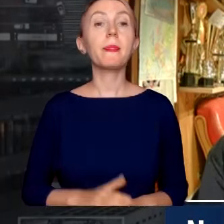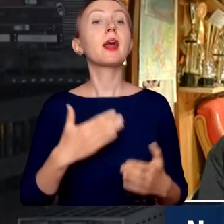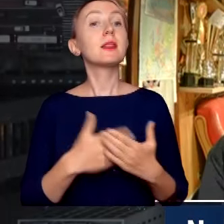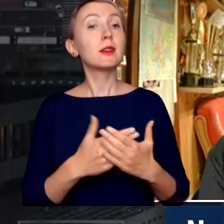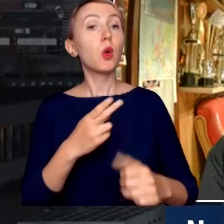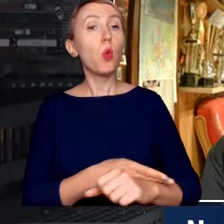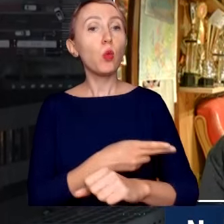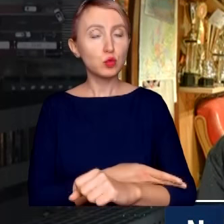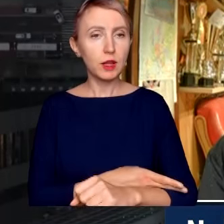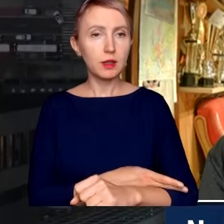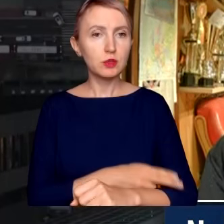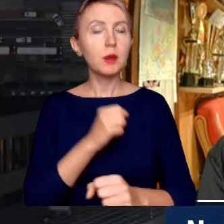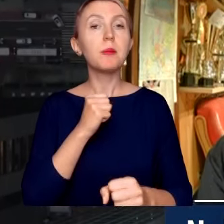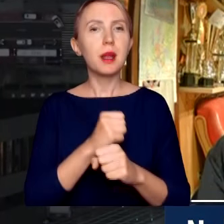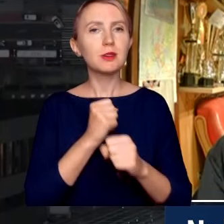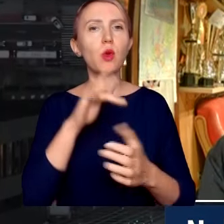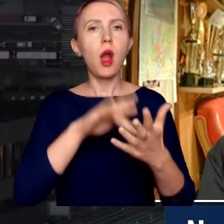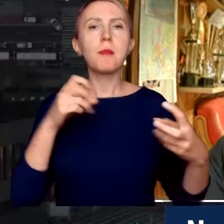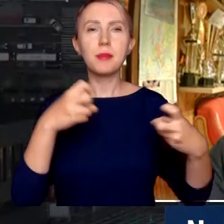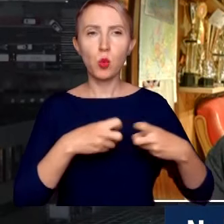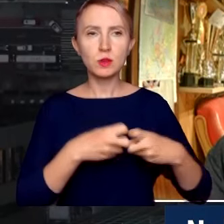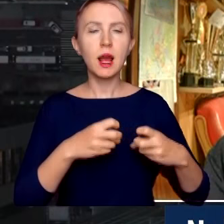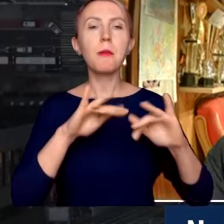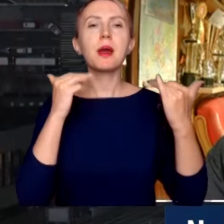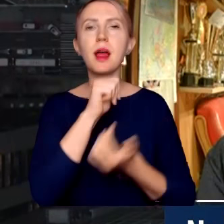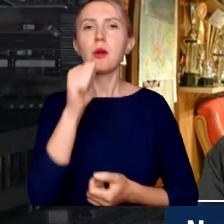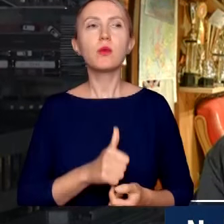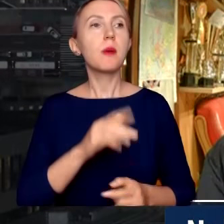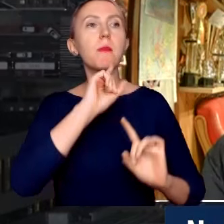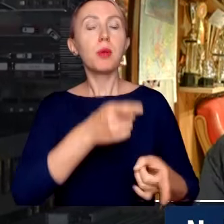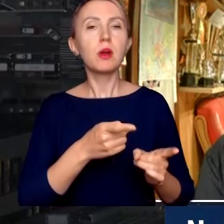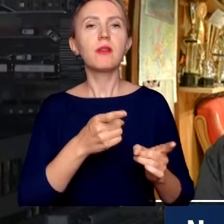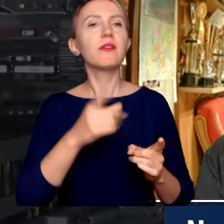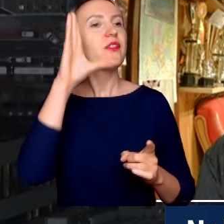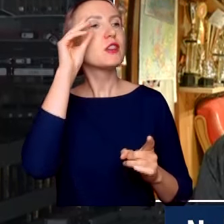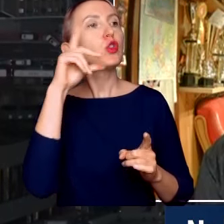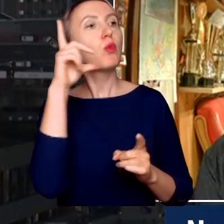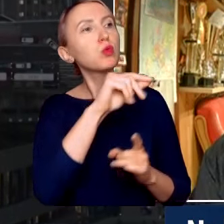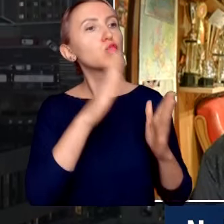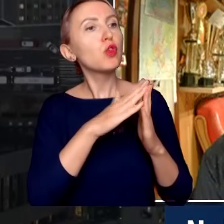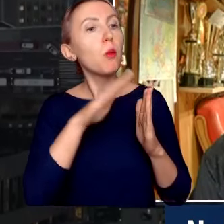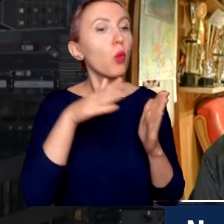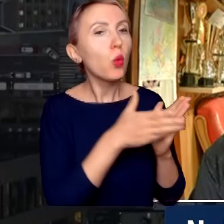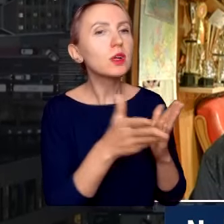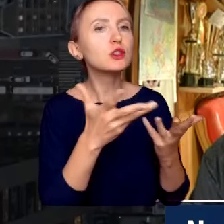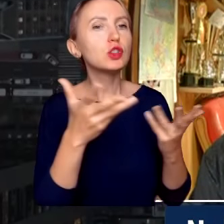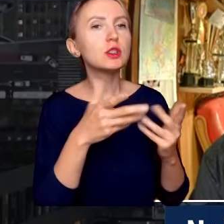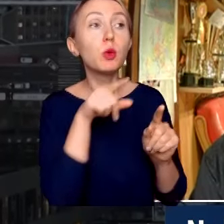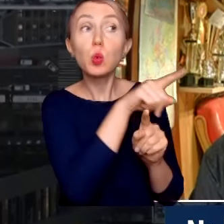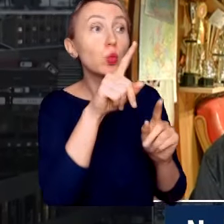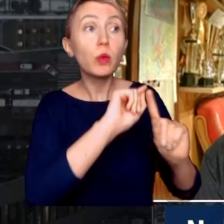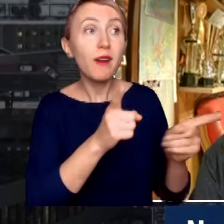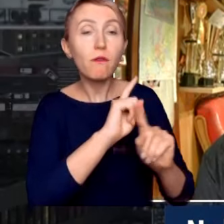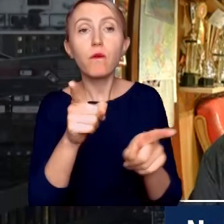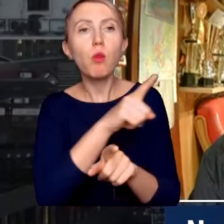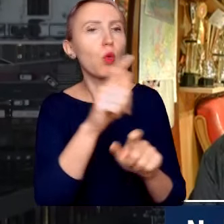Dlatego urzędniczki, które pracują w Brukseli, w Parlamencie Europejskim, dostają instrukcję, którędy wieczorem iść do domu, żeby nie przechodzić przez ten albo inny park, bo